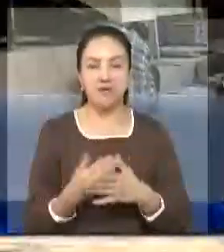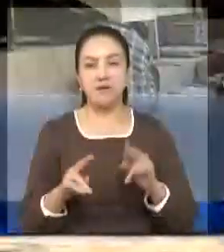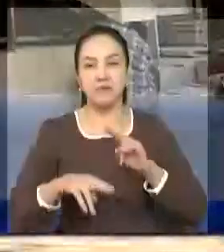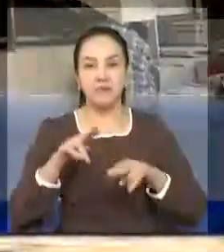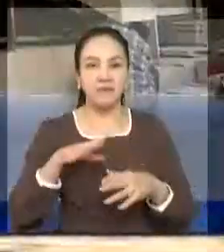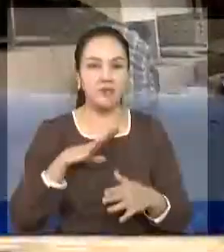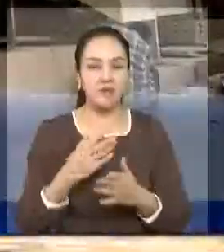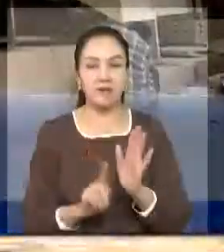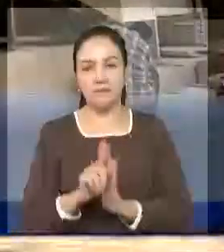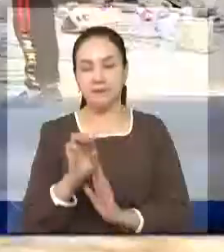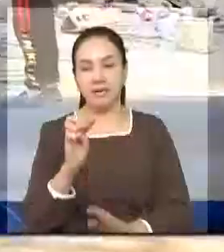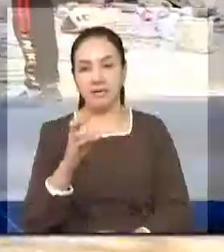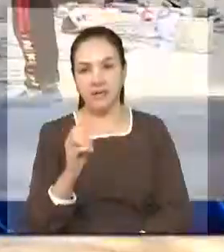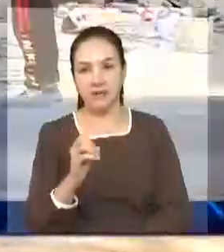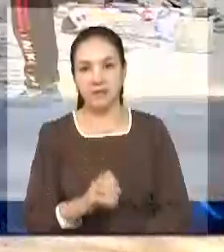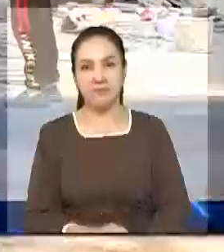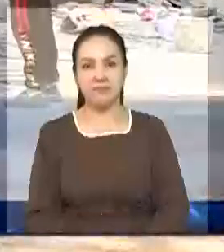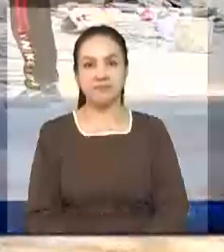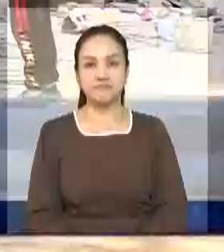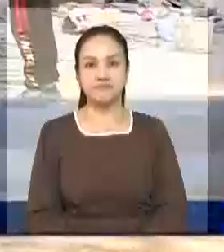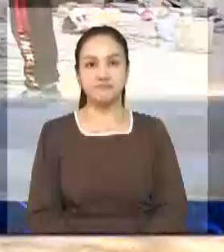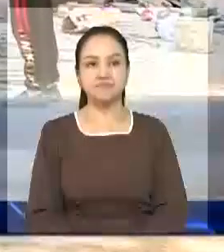Строительно-монтажные работы здесь начались в мае.